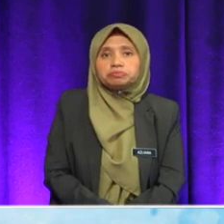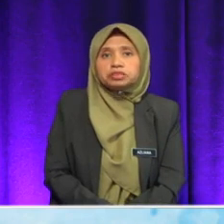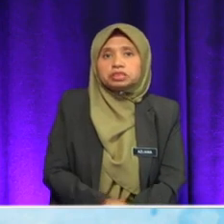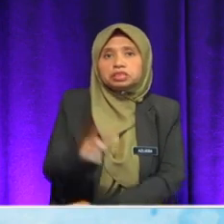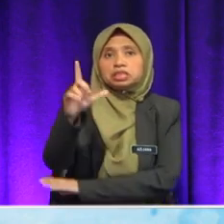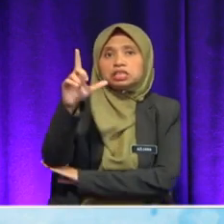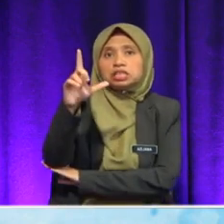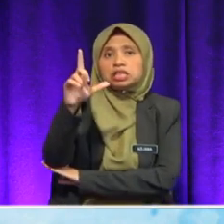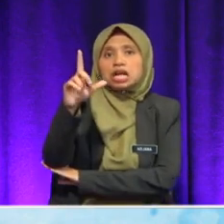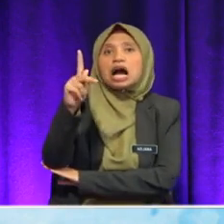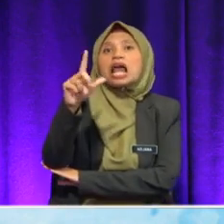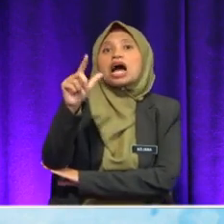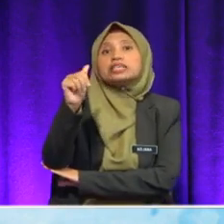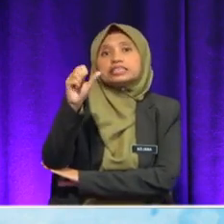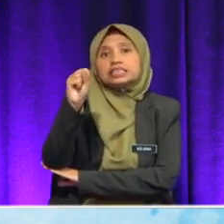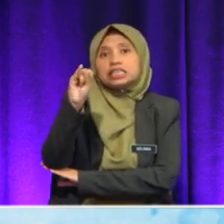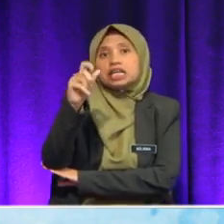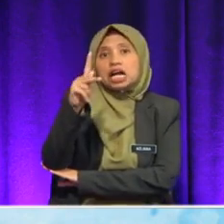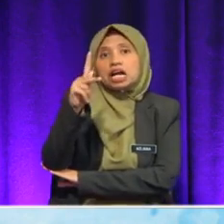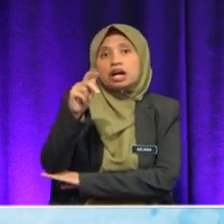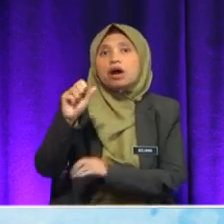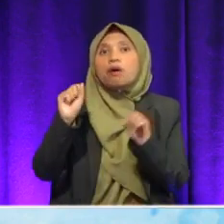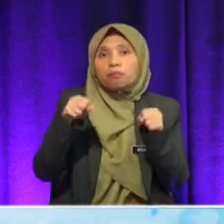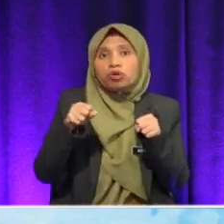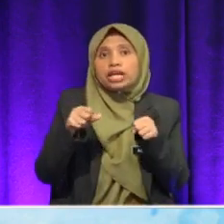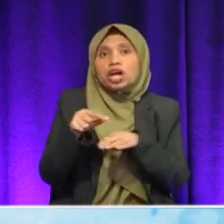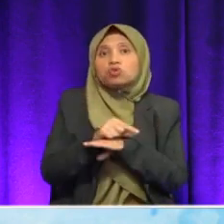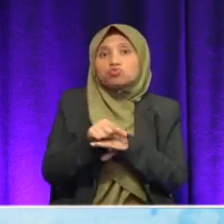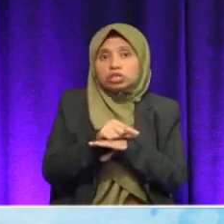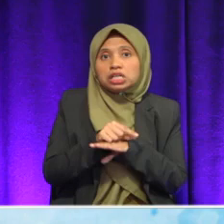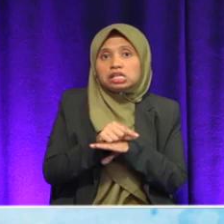Oke kreasi semuanya juga tradisional